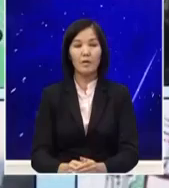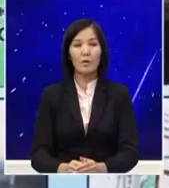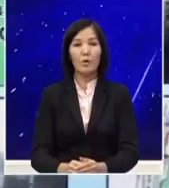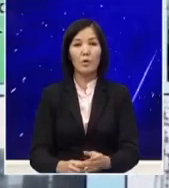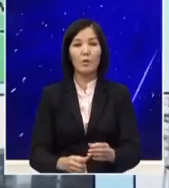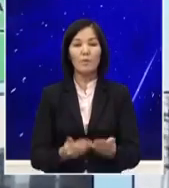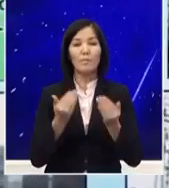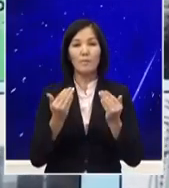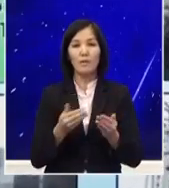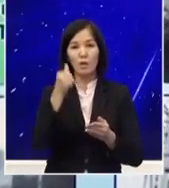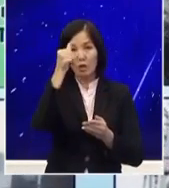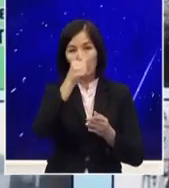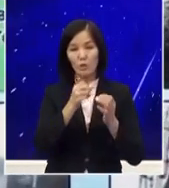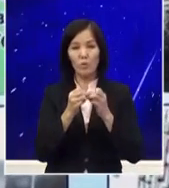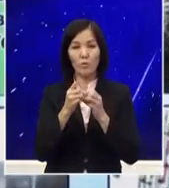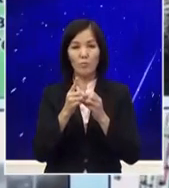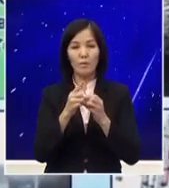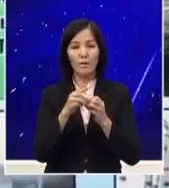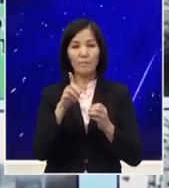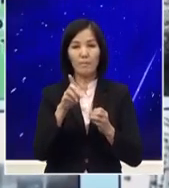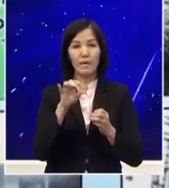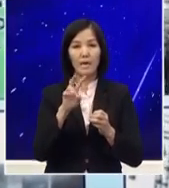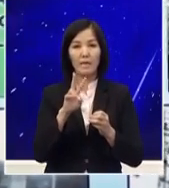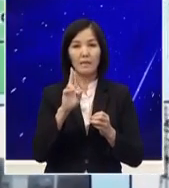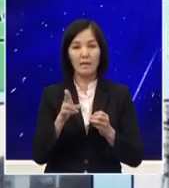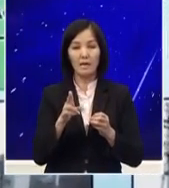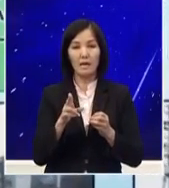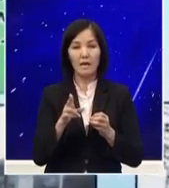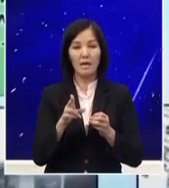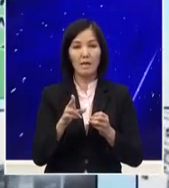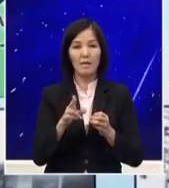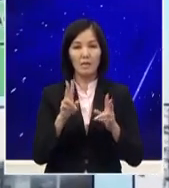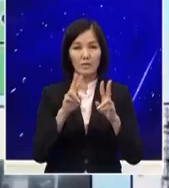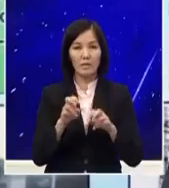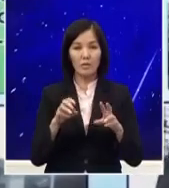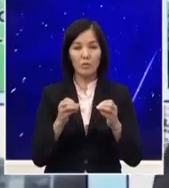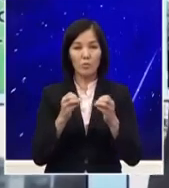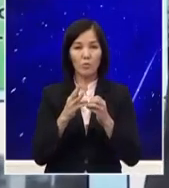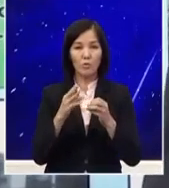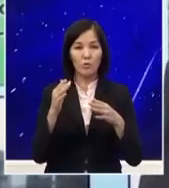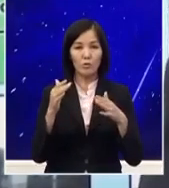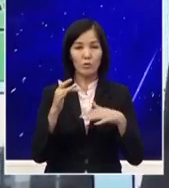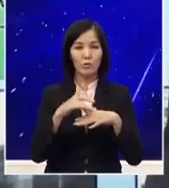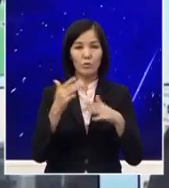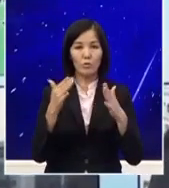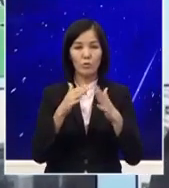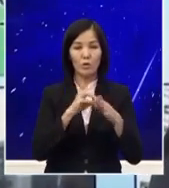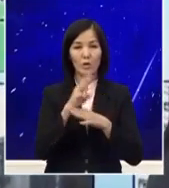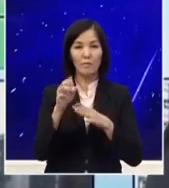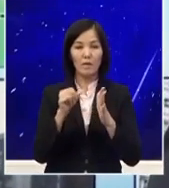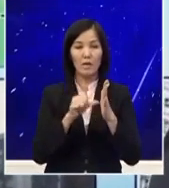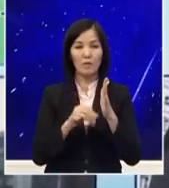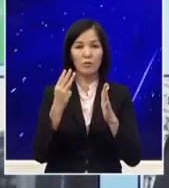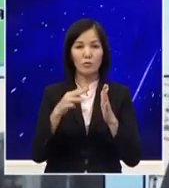БМК-ға қазір экспертизадан өтіп жұмыстар жүргізілуде. 13 тұрғын үйді қамтиды, ол 632